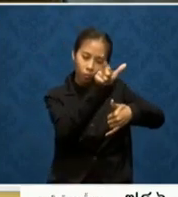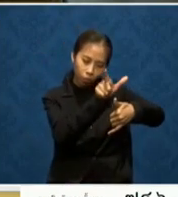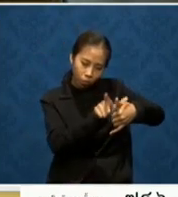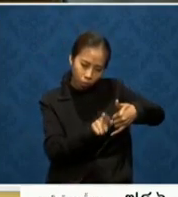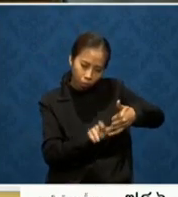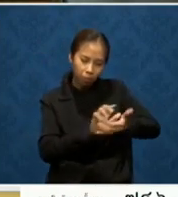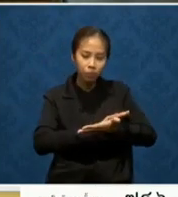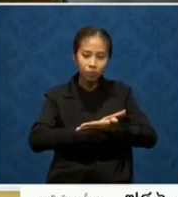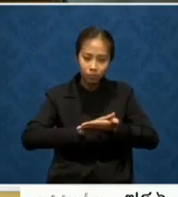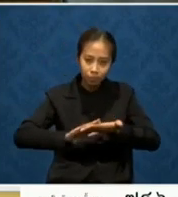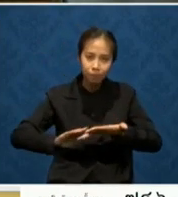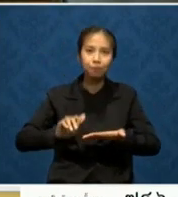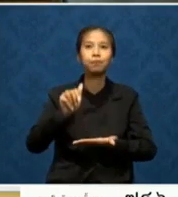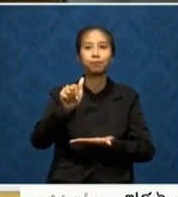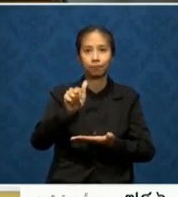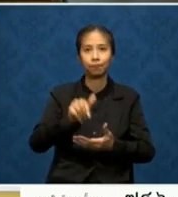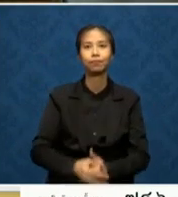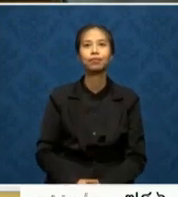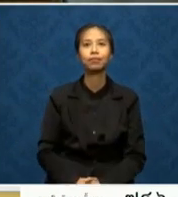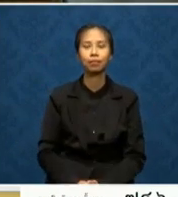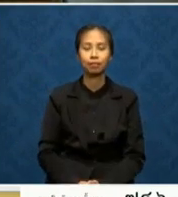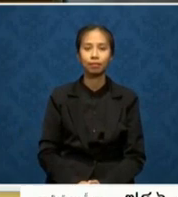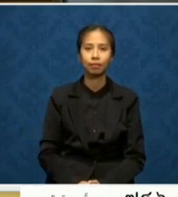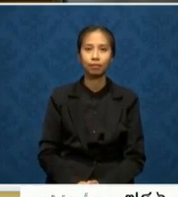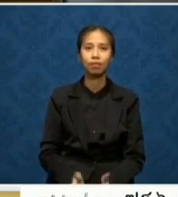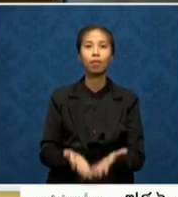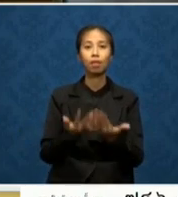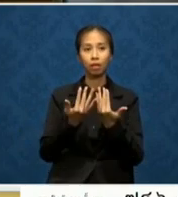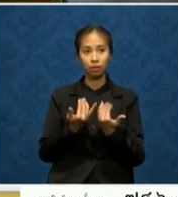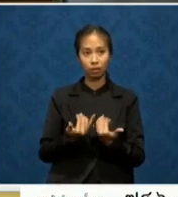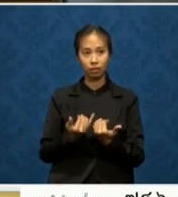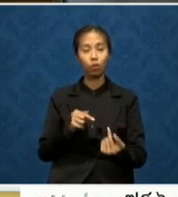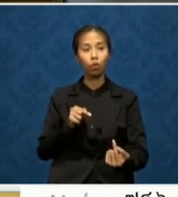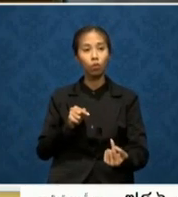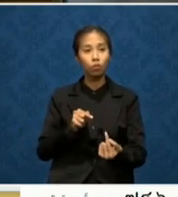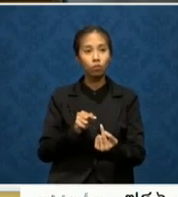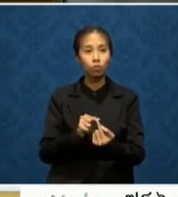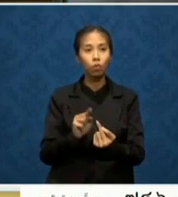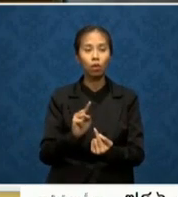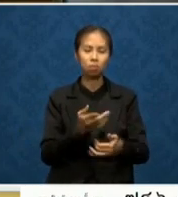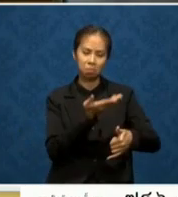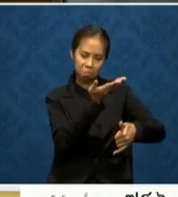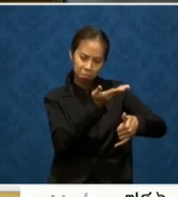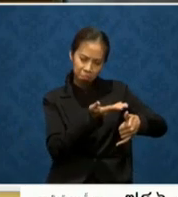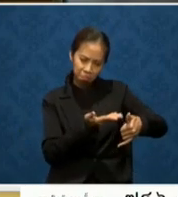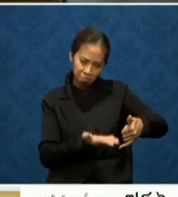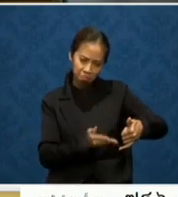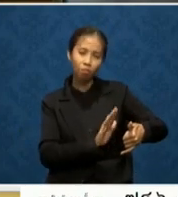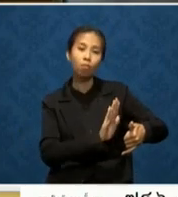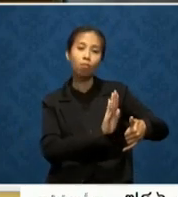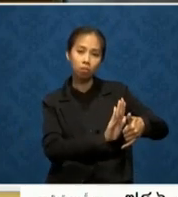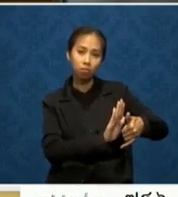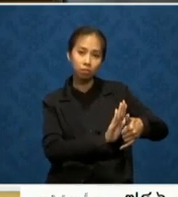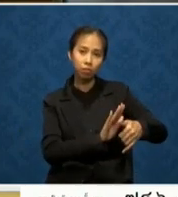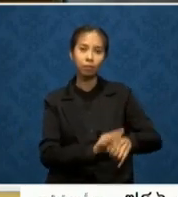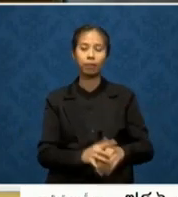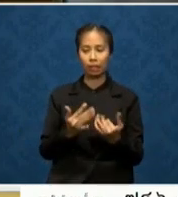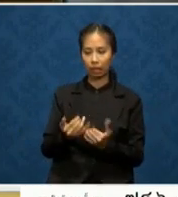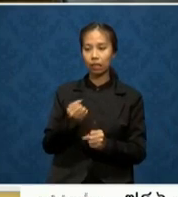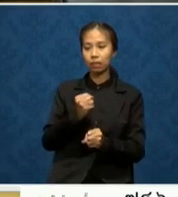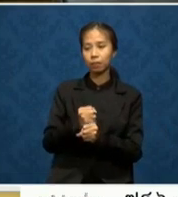อันนี้ตรงนี้ครับมันเป็นพันธกรณีแล้วก็สิ่งที่ท่านแสดงออกว่าท่านจะทำห